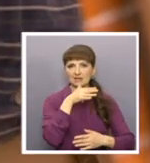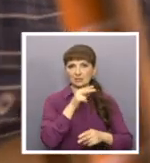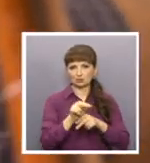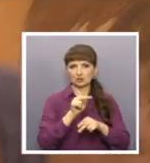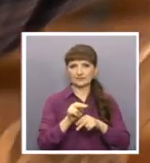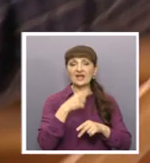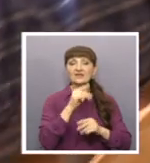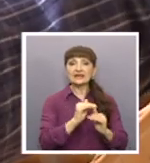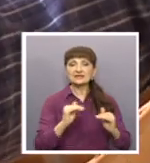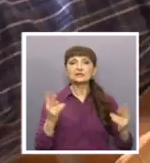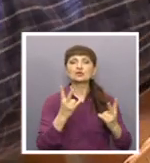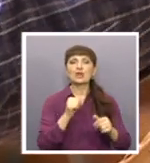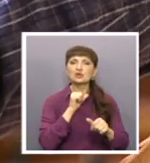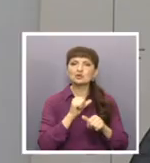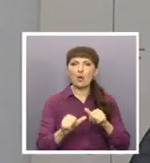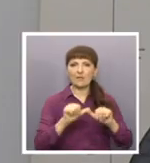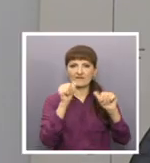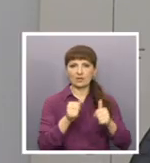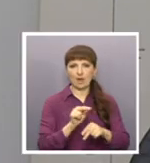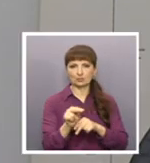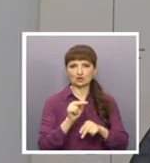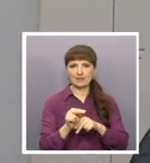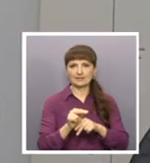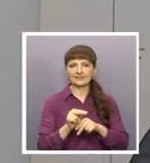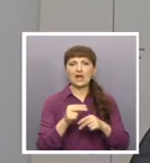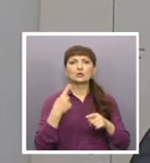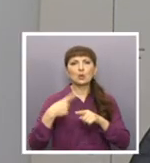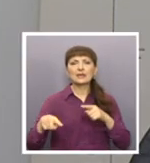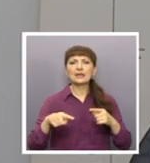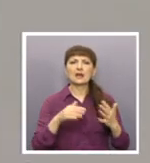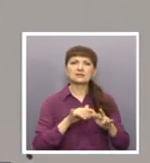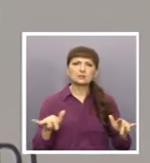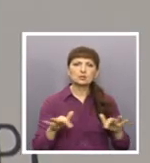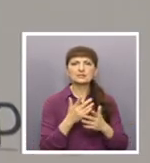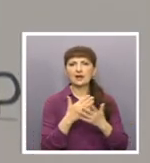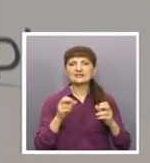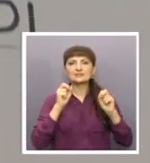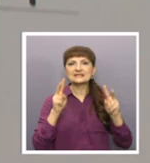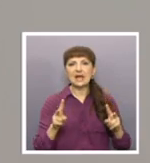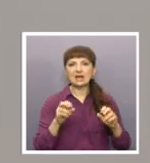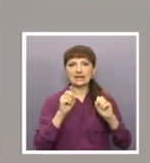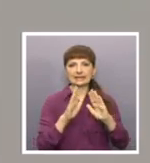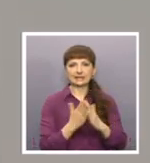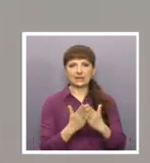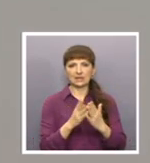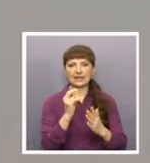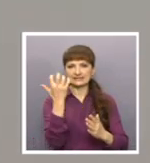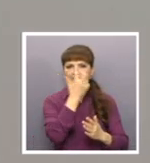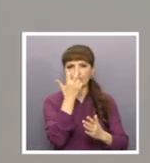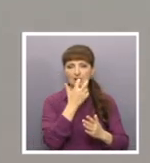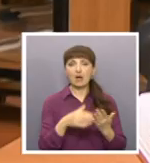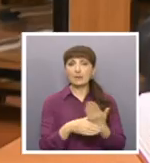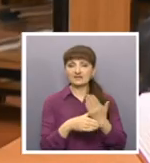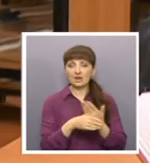что такие дети нуждаются в особенной методике. Для занятий на других инструментах имеются специальные нотные книги для слабовидящих,